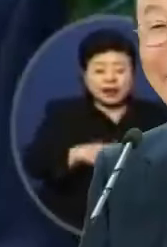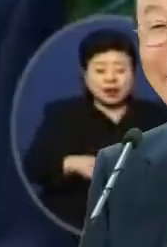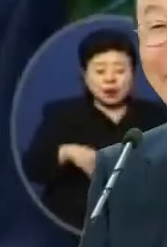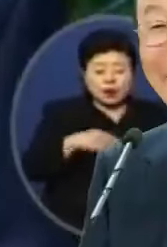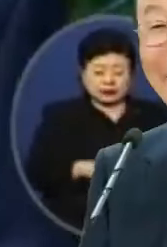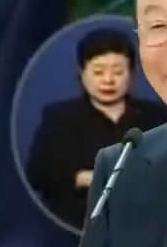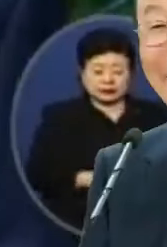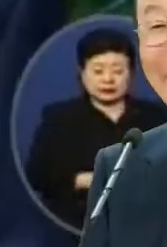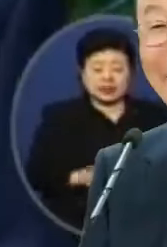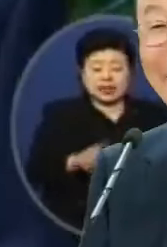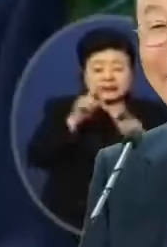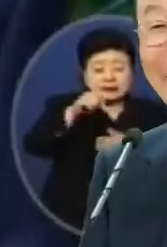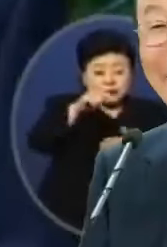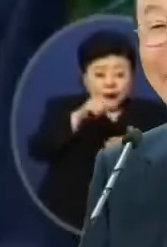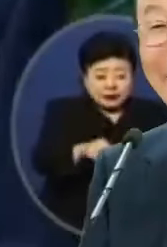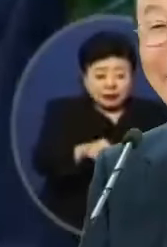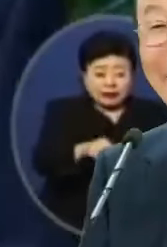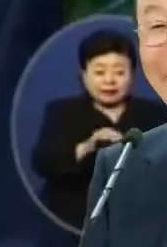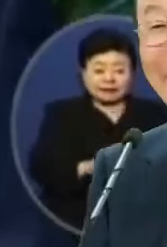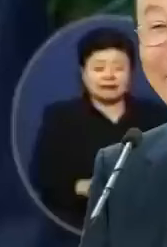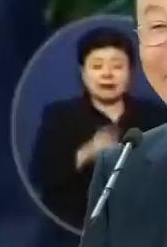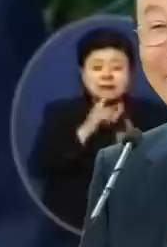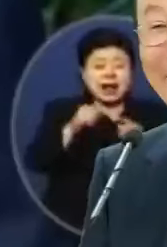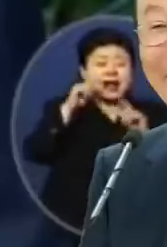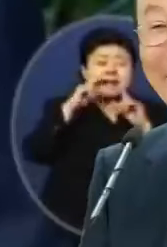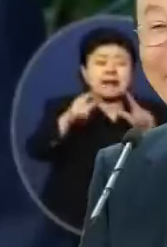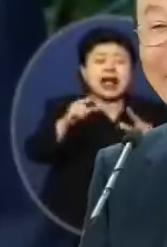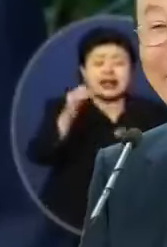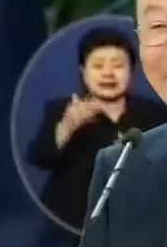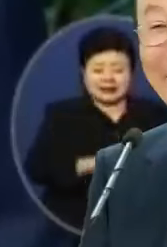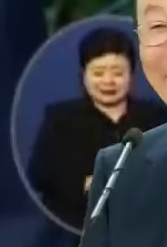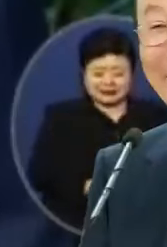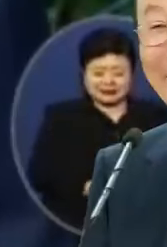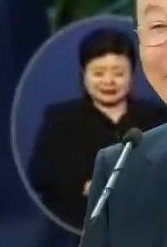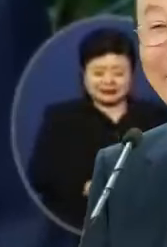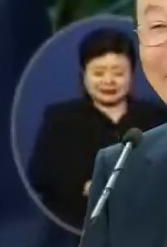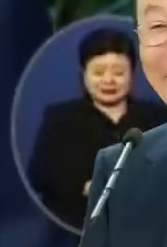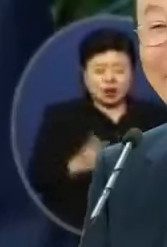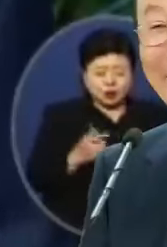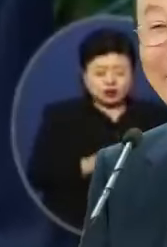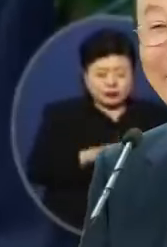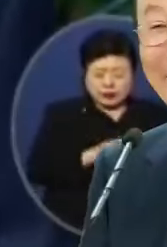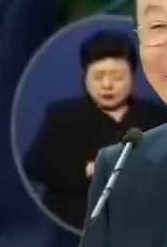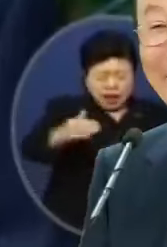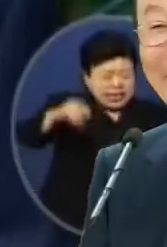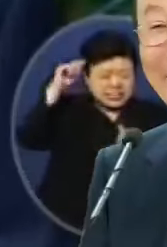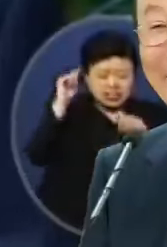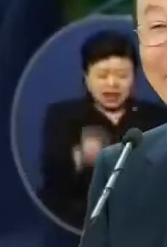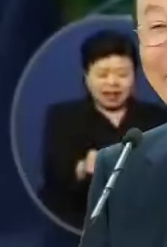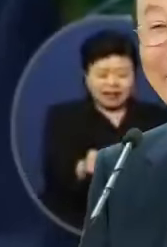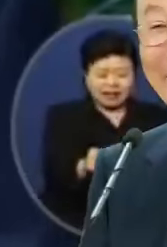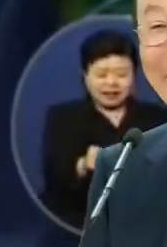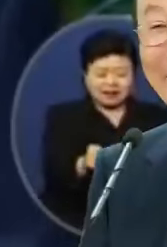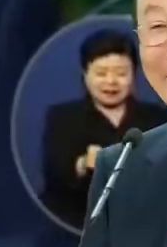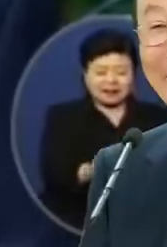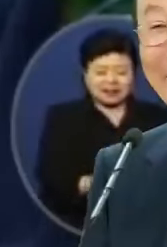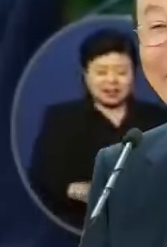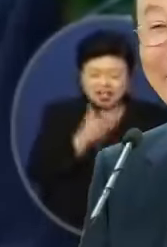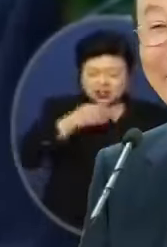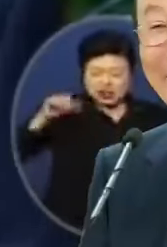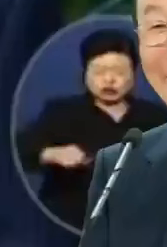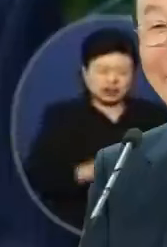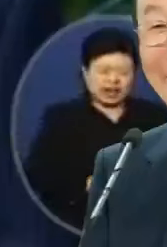환경과 생활을 말을 해야 되는 것입니다. 원수 마귀는 물러갈지어다. 저주는